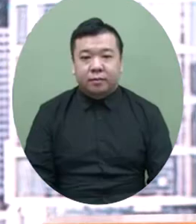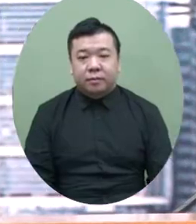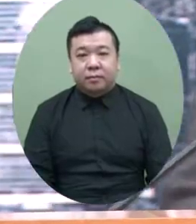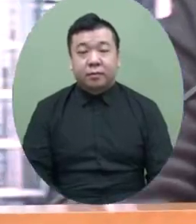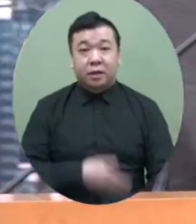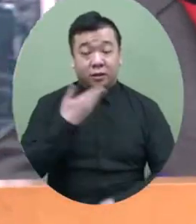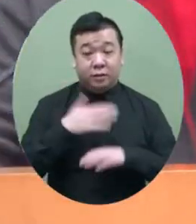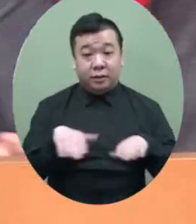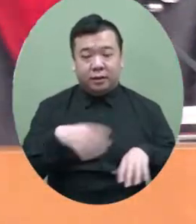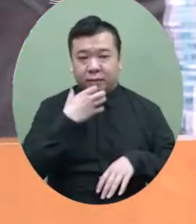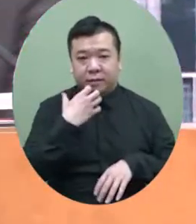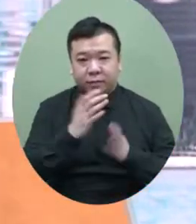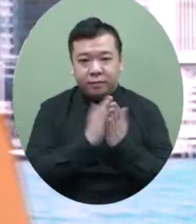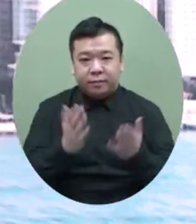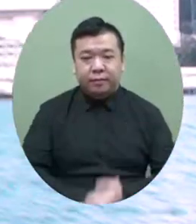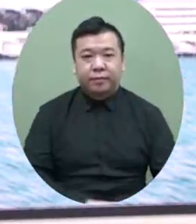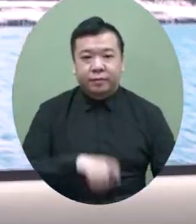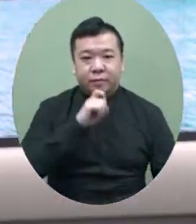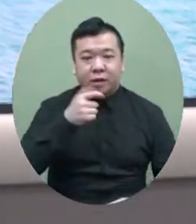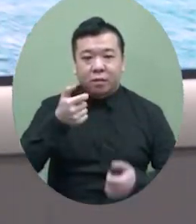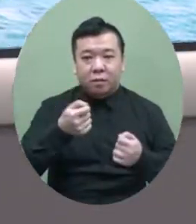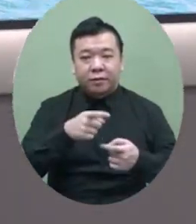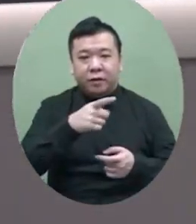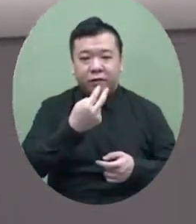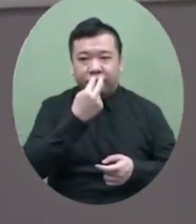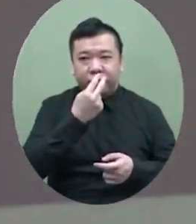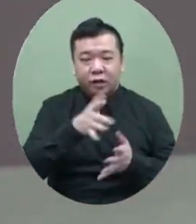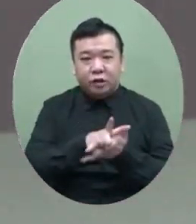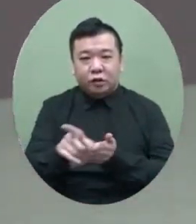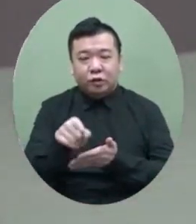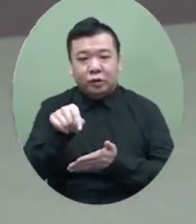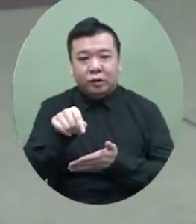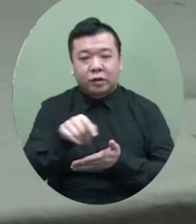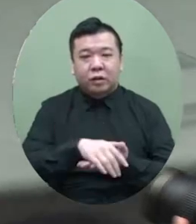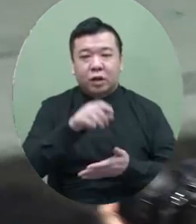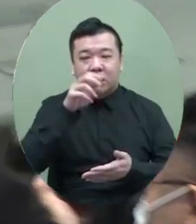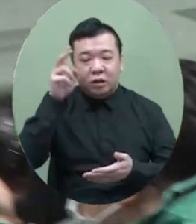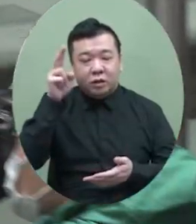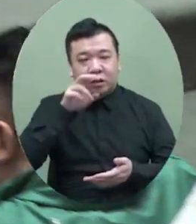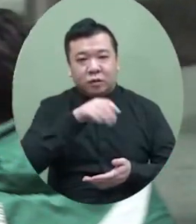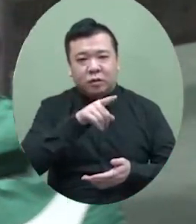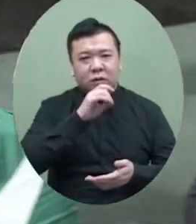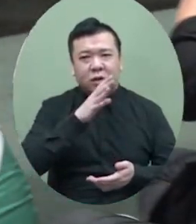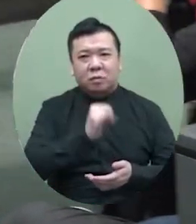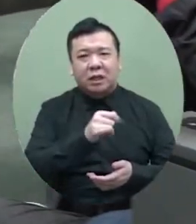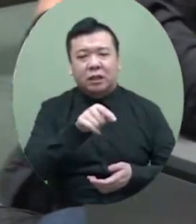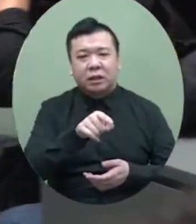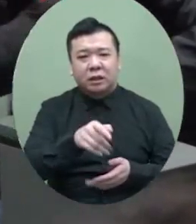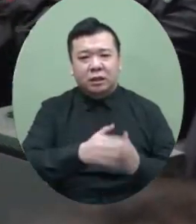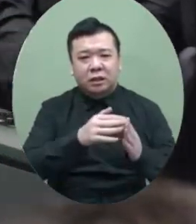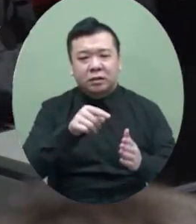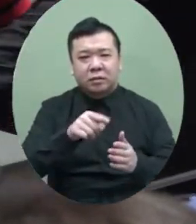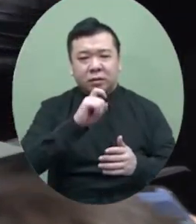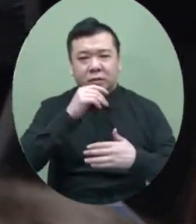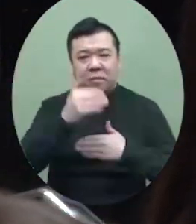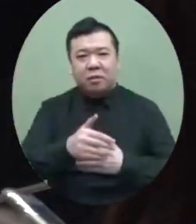林太早晨啊，蘋果想問翻呢，有啲即係呼吸系統專科醫生啊，梁子超咧都講翻呢，即係批評你哋設立嗰個